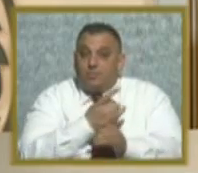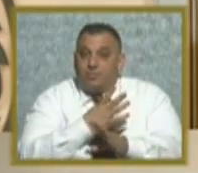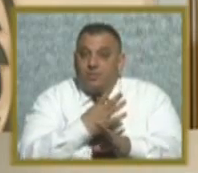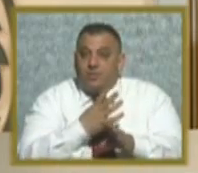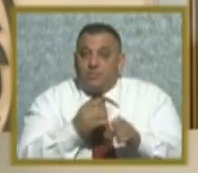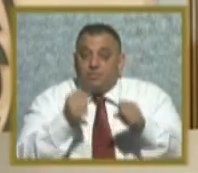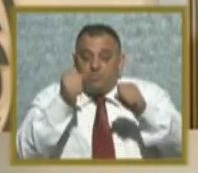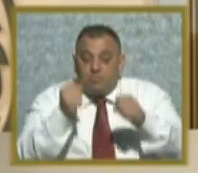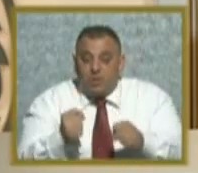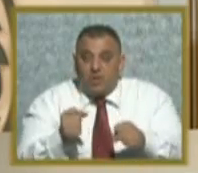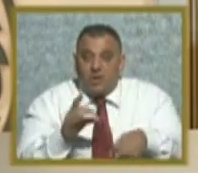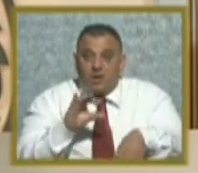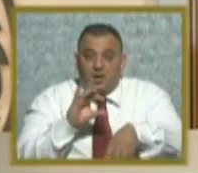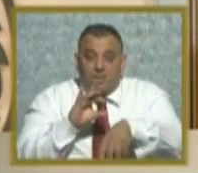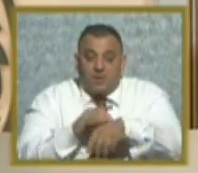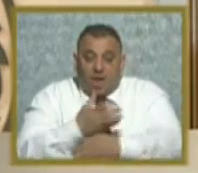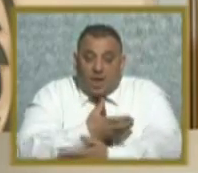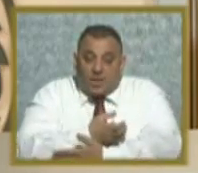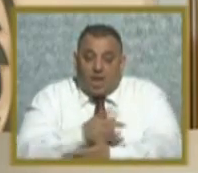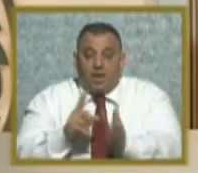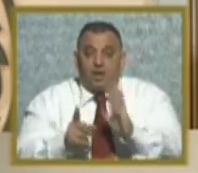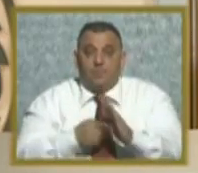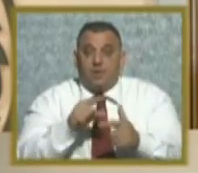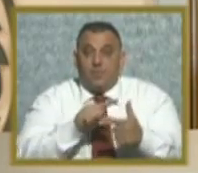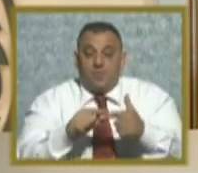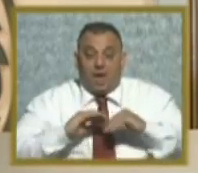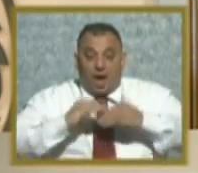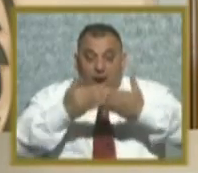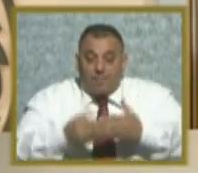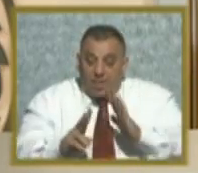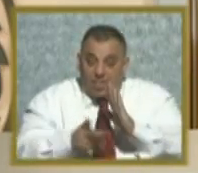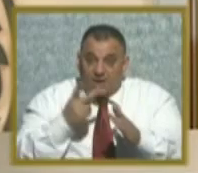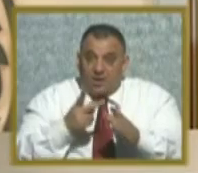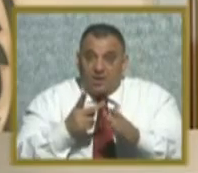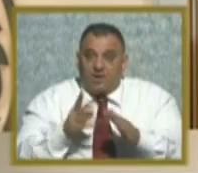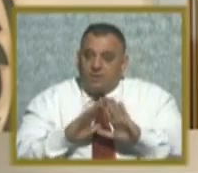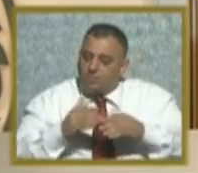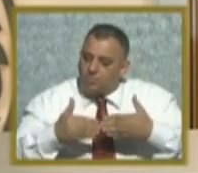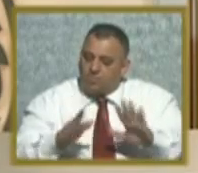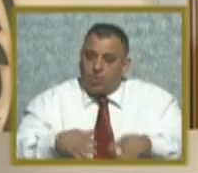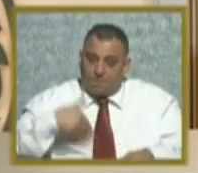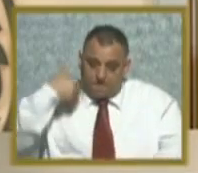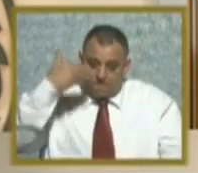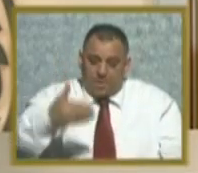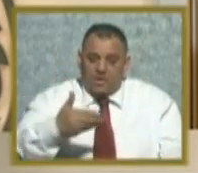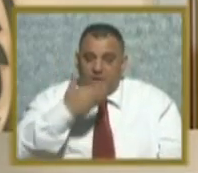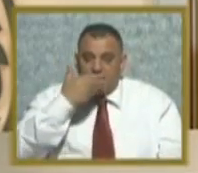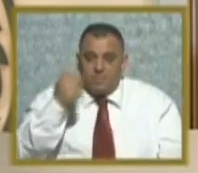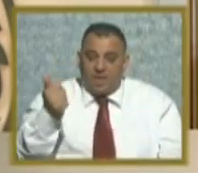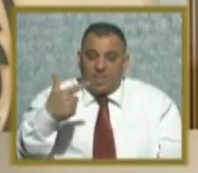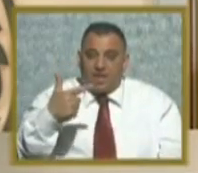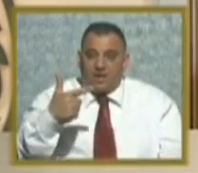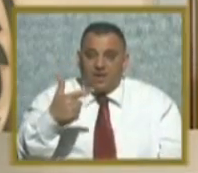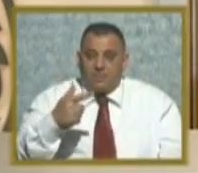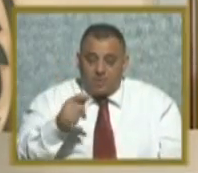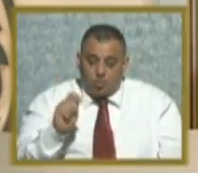الإرضاع، منعها الرضاعة مثلا أو منعها حمل آخر فما عليها شيء، تقضي بعد رمضان الثاني، لكن عليها